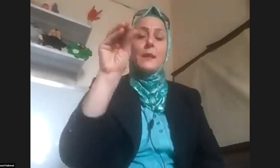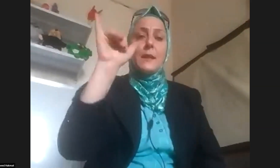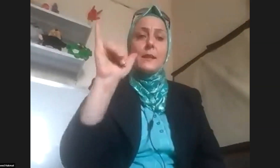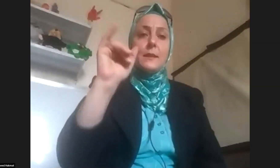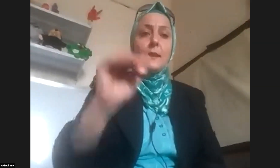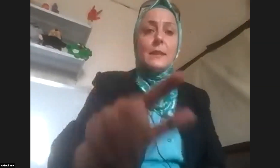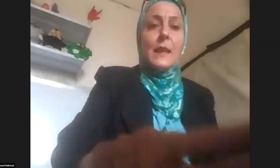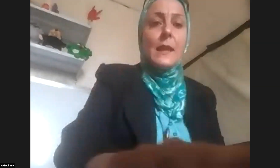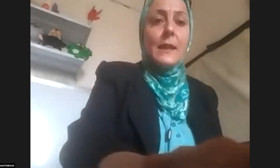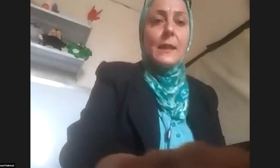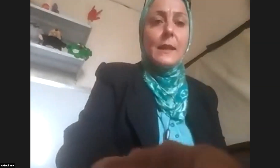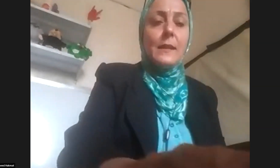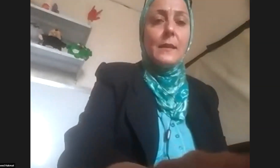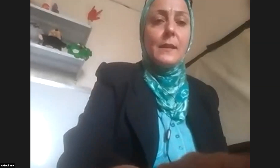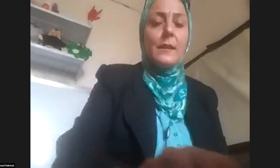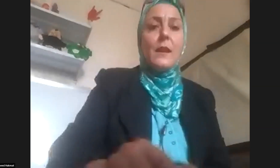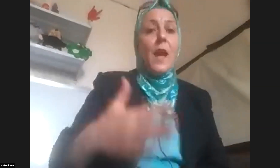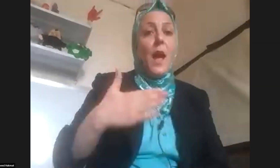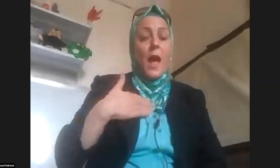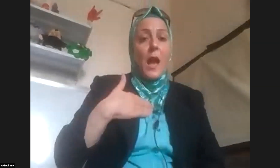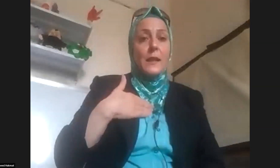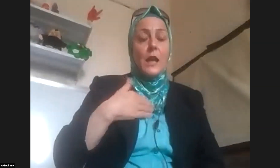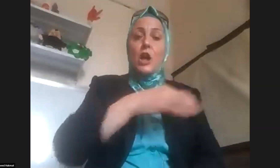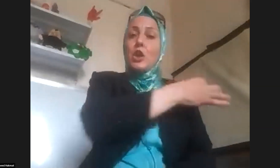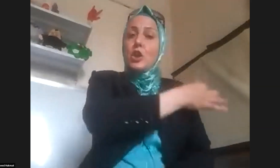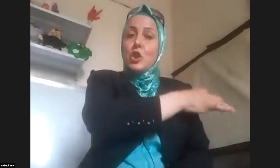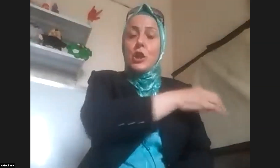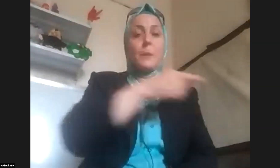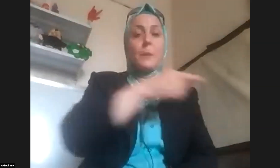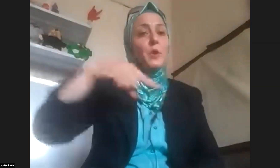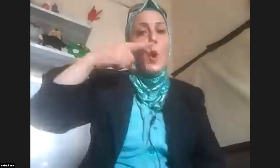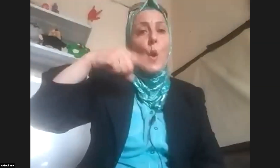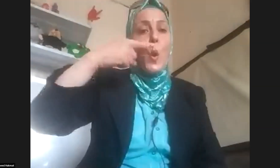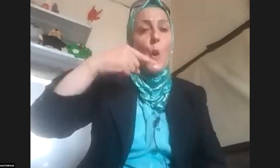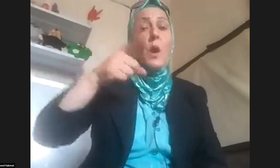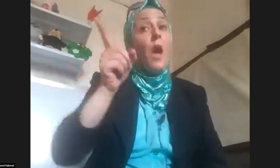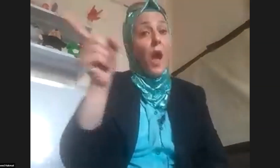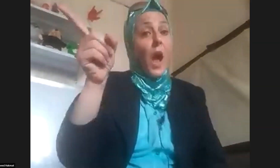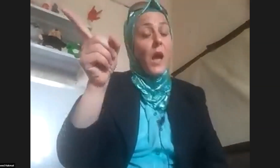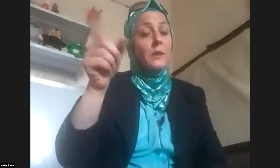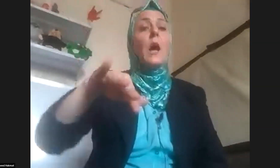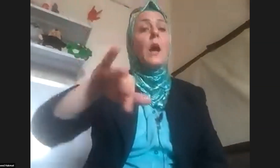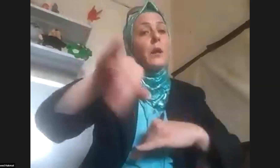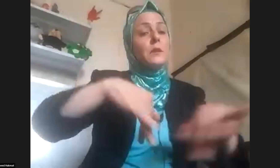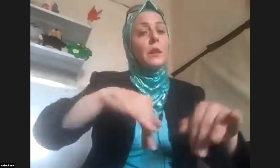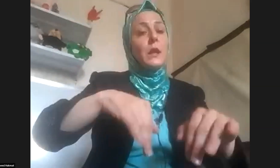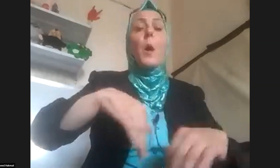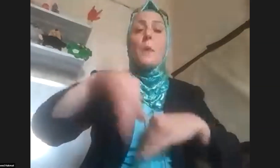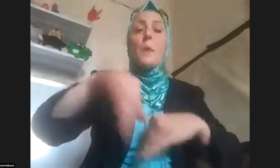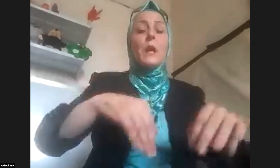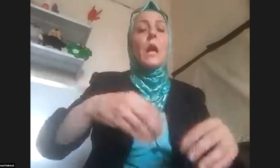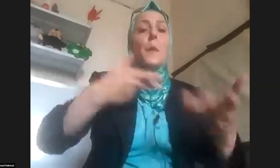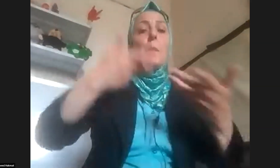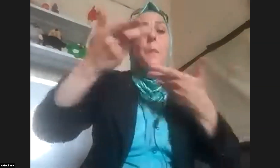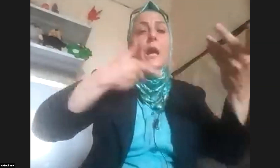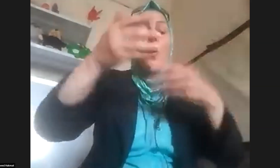أنا جربت أقول إنه هذا مسار ويمر بحوار داخل المدرسة وداخل